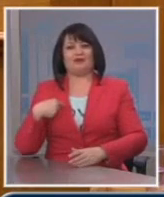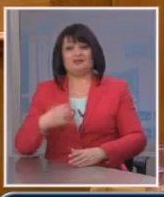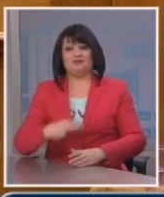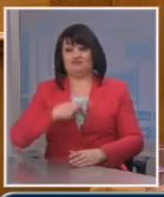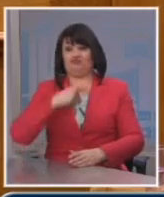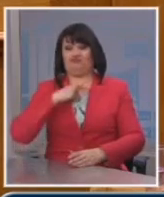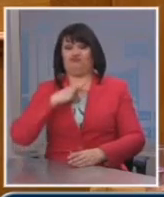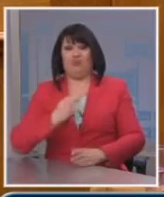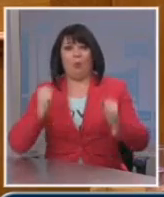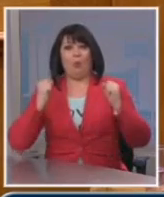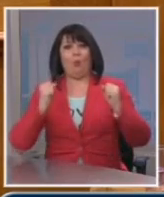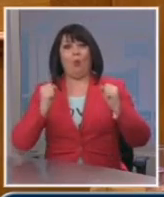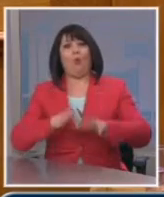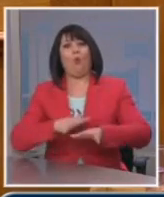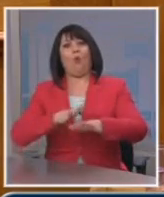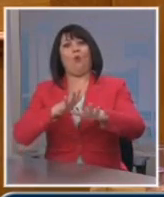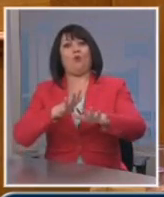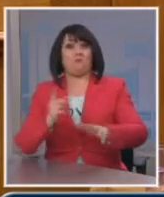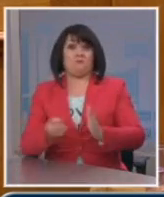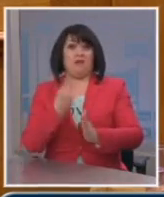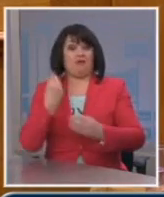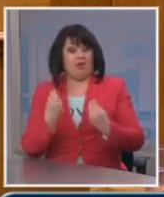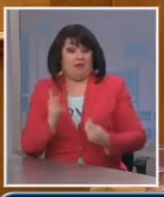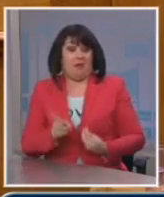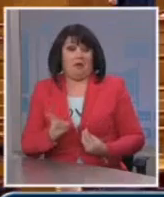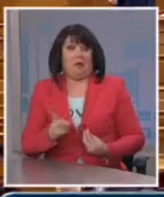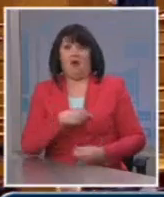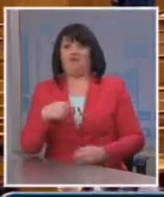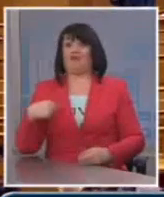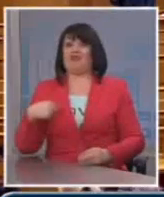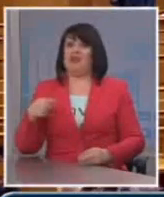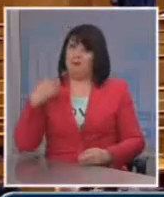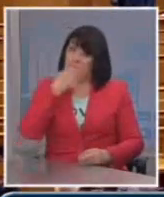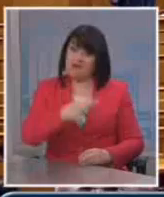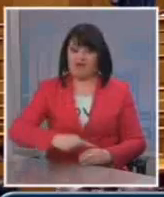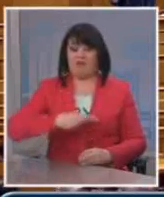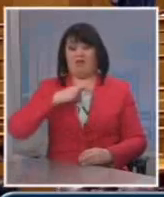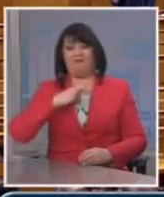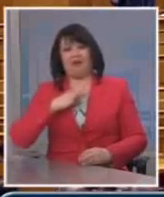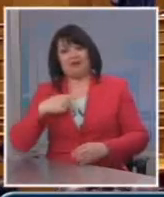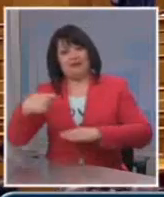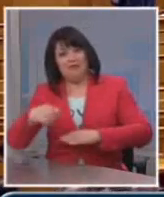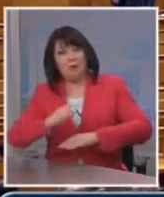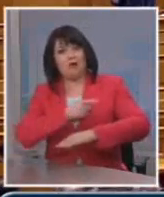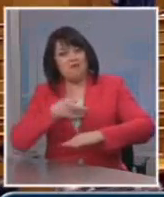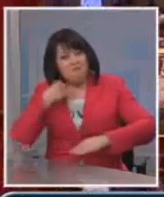Καλό είναι αυτό. Πήγαν μια φορά και σε διαδήλωση. Άνθρωποι, δεν είναι κακό. Όμως προσέξτε,